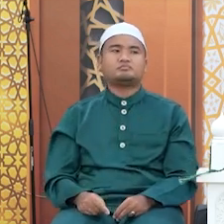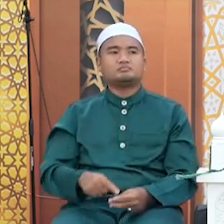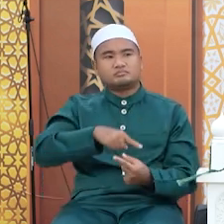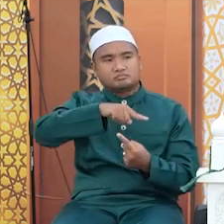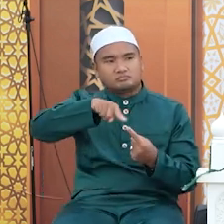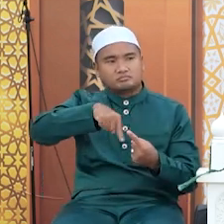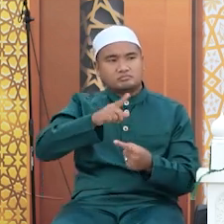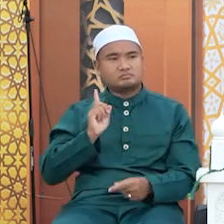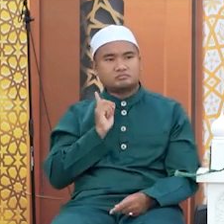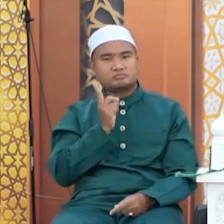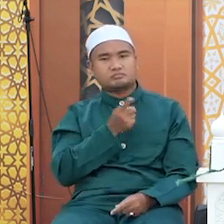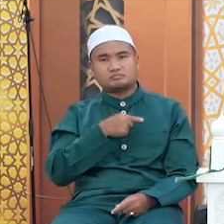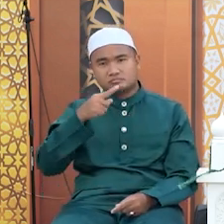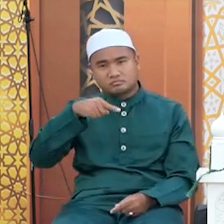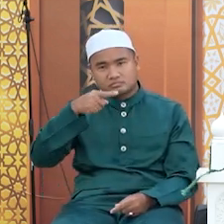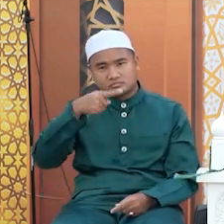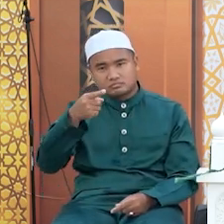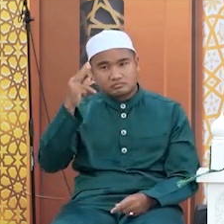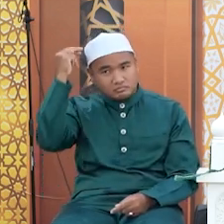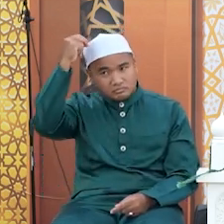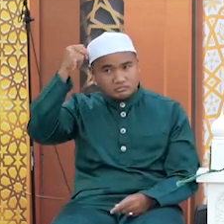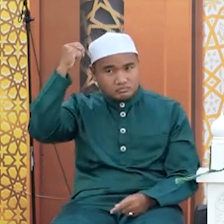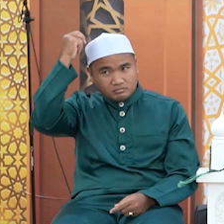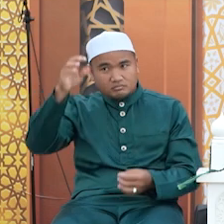bila kita sebut nabi kita ni pembawa rahmat,